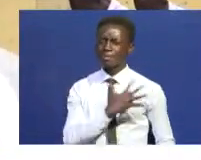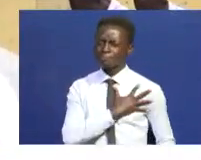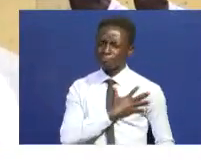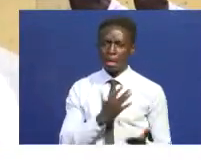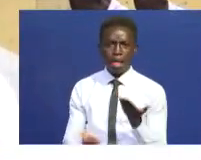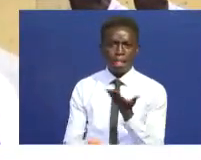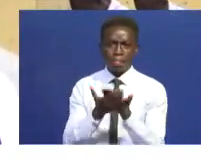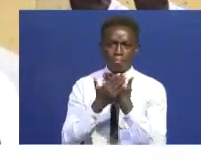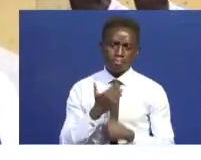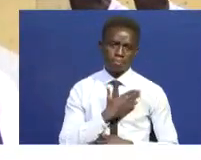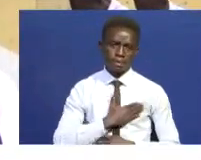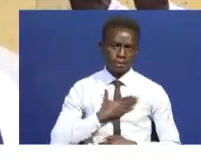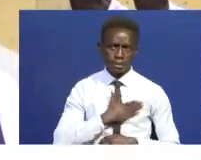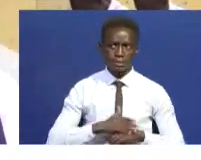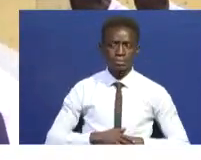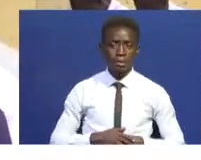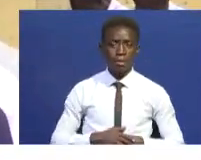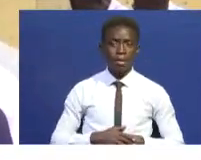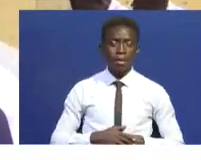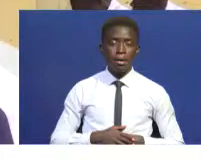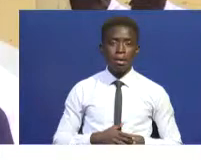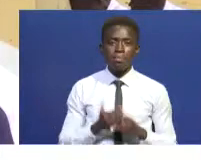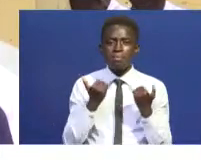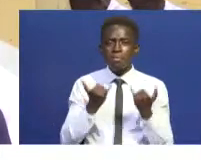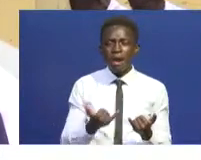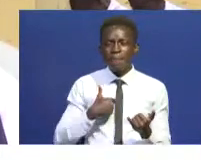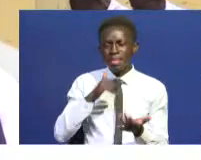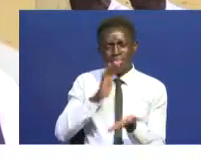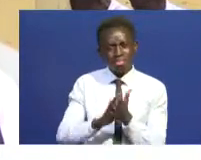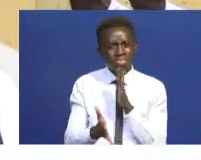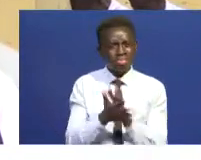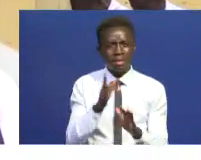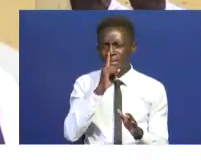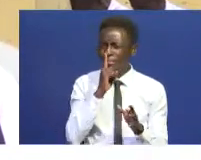kitu, sijui nianzaje.